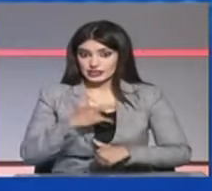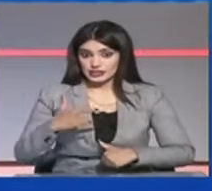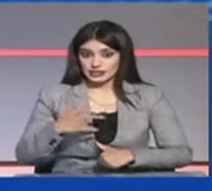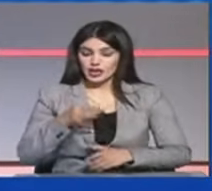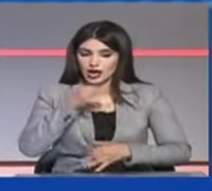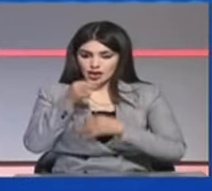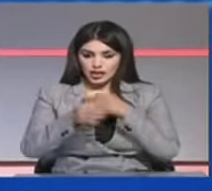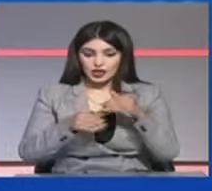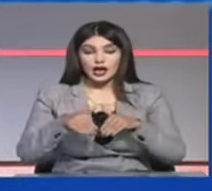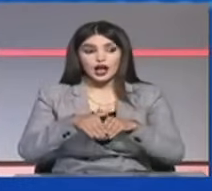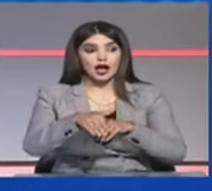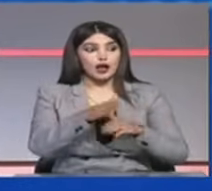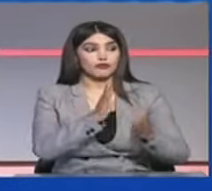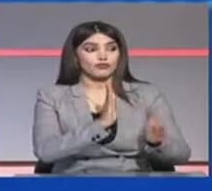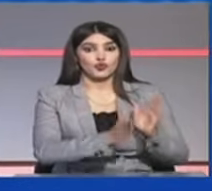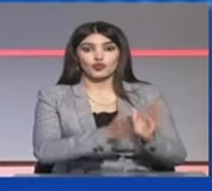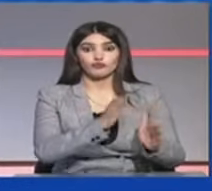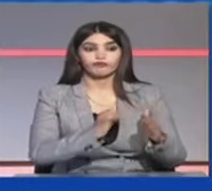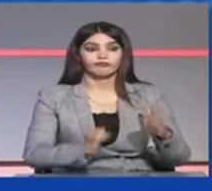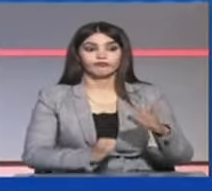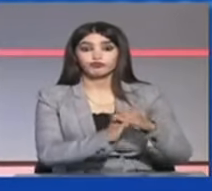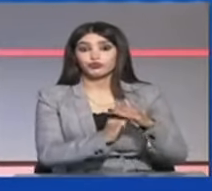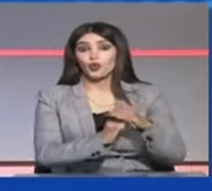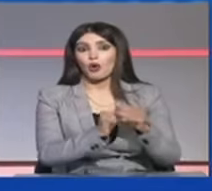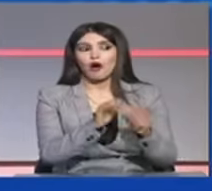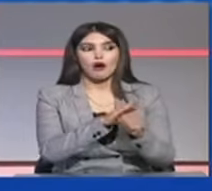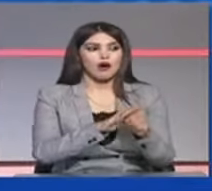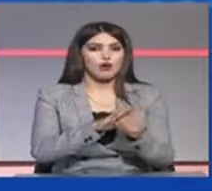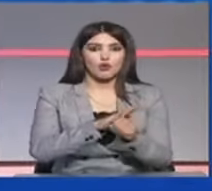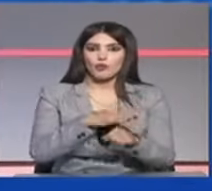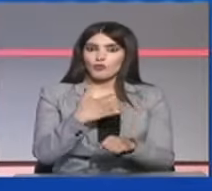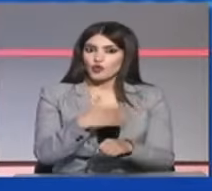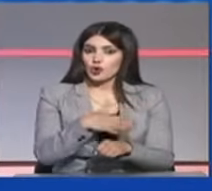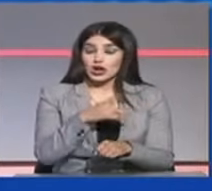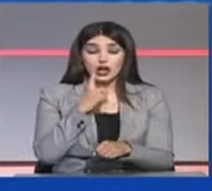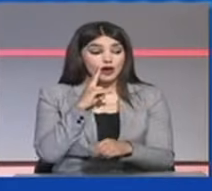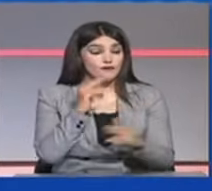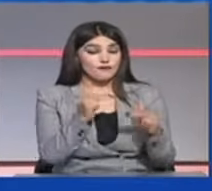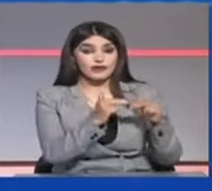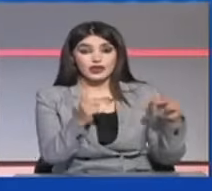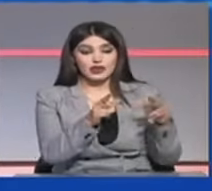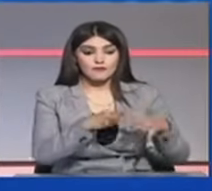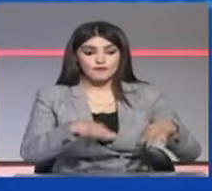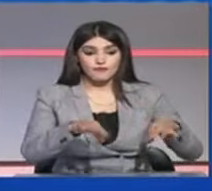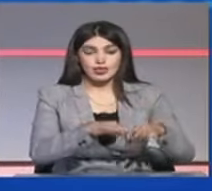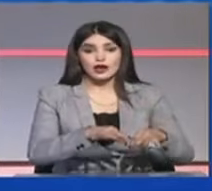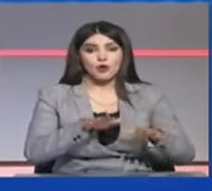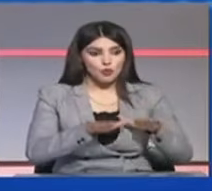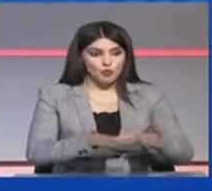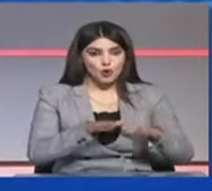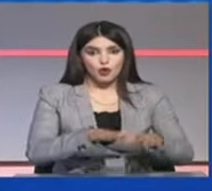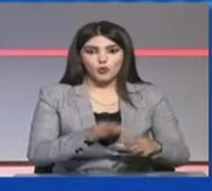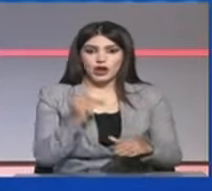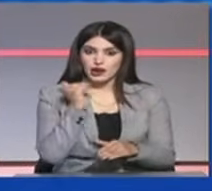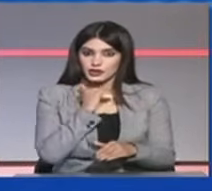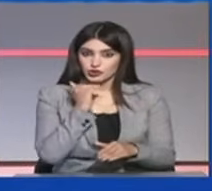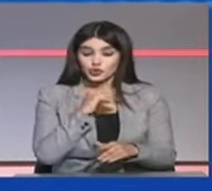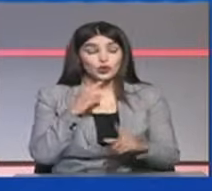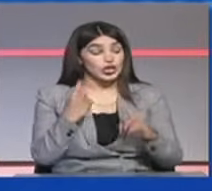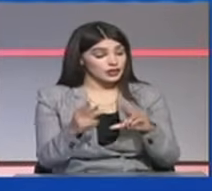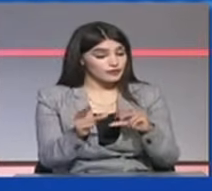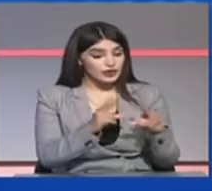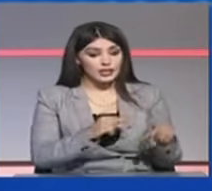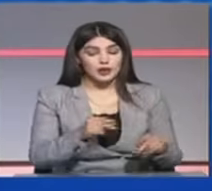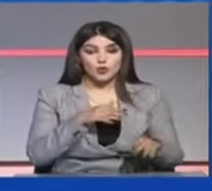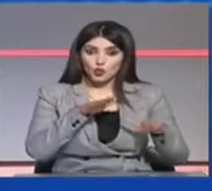اتجاه المستشفيات الى استنفاذ طاقه استيعابها على مستوى اقسام معالجه مرضى كونه بما في ذلك